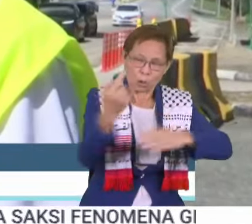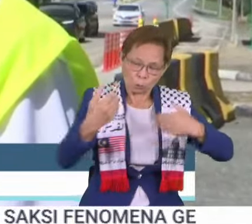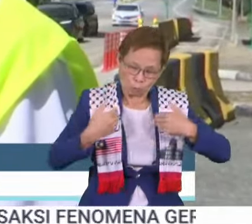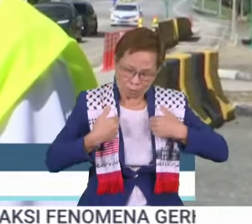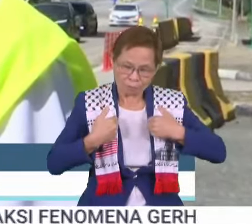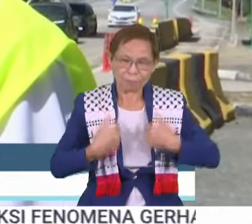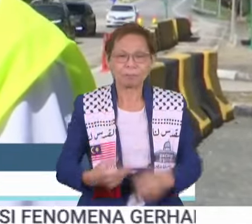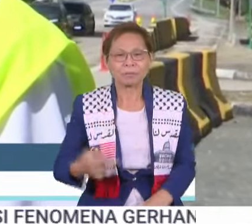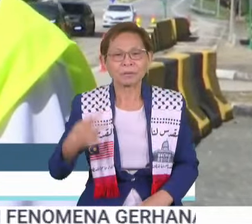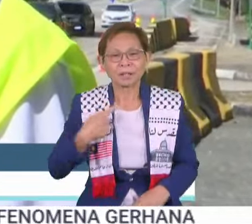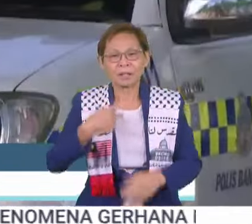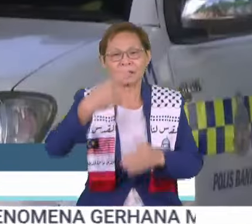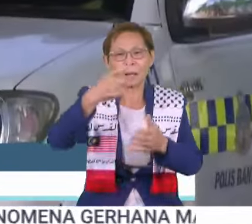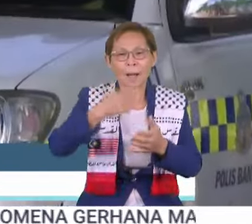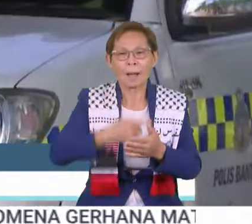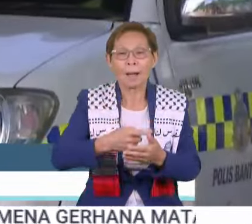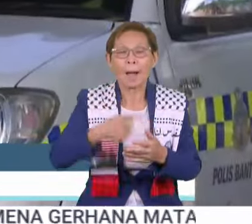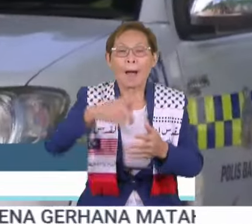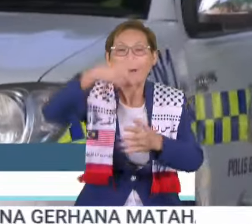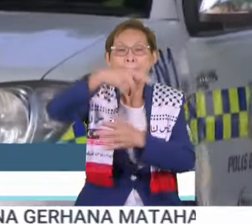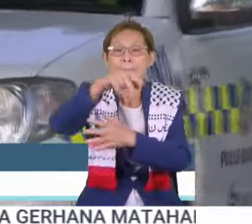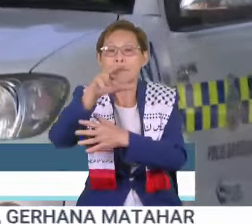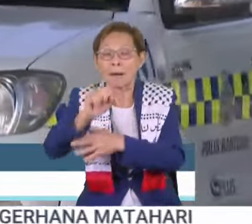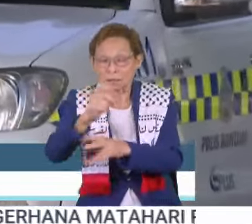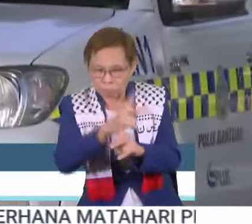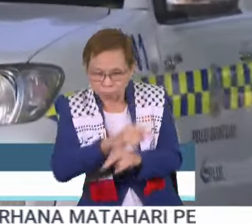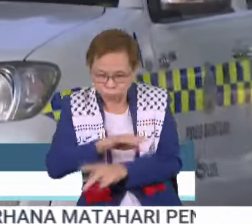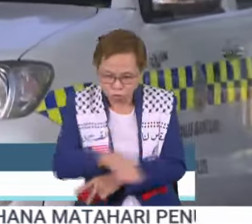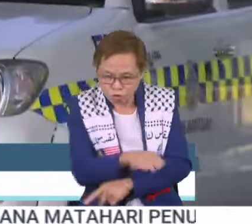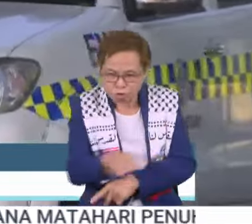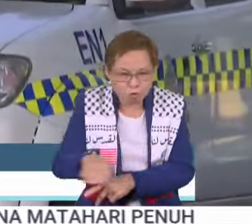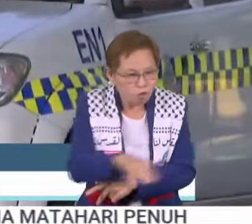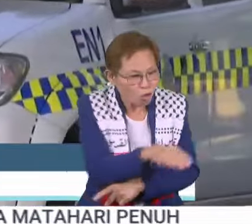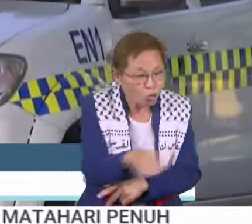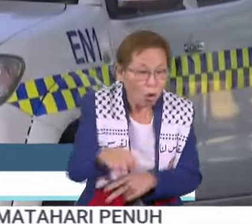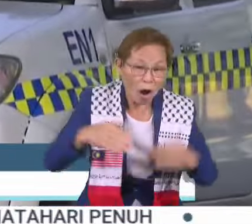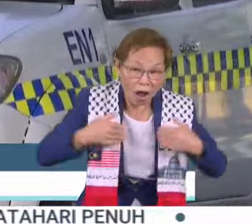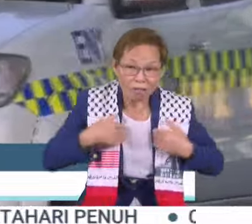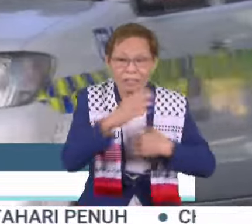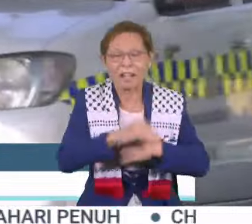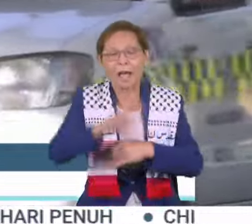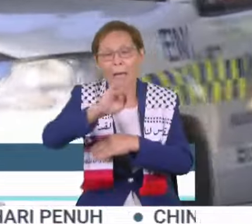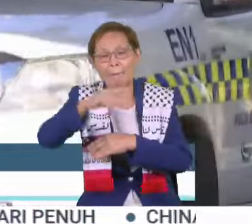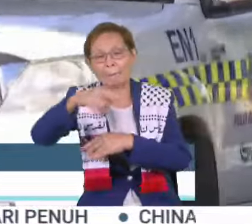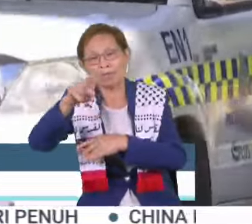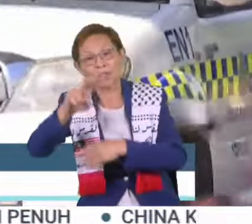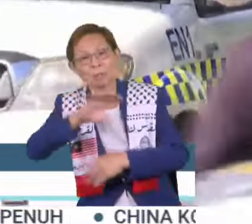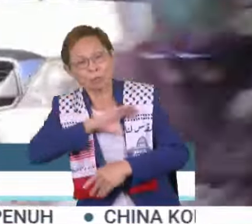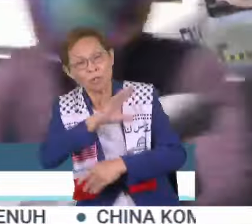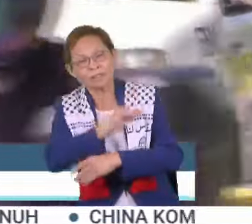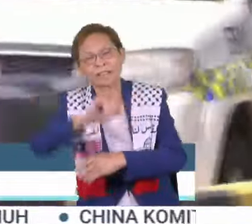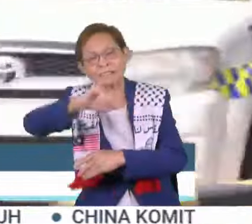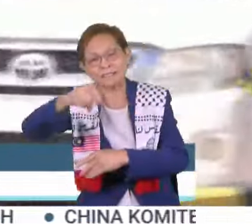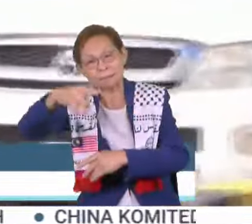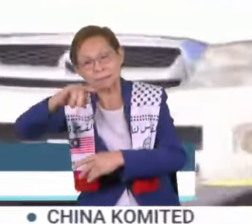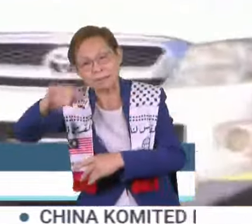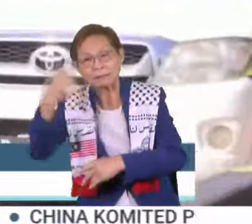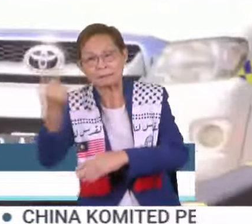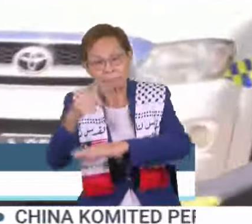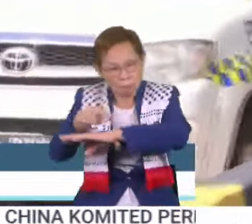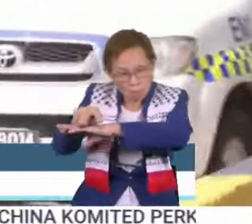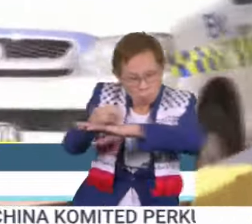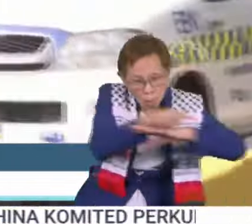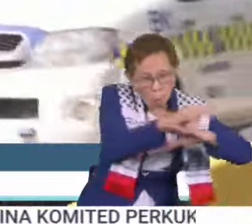di mana kita punya PLAS Honda ada, kita punya EMPV iaitu polis, dan kita punya JPJ sentiasa